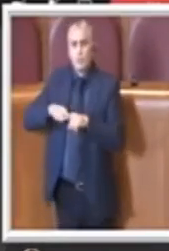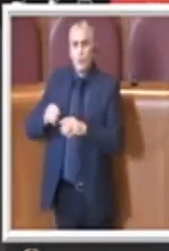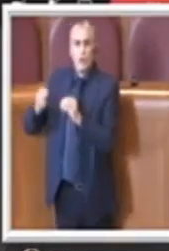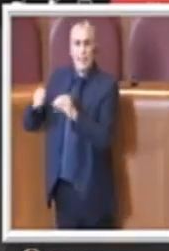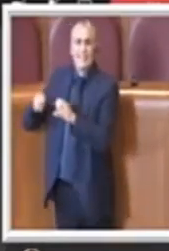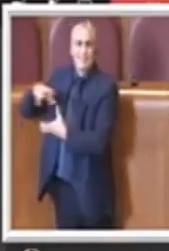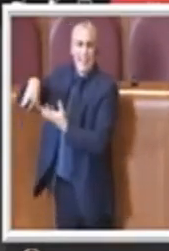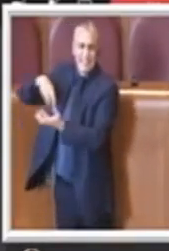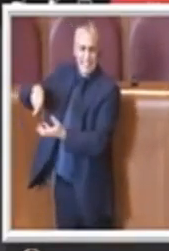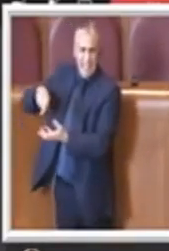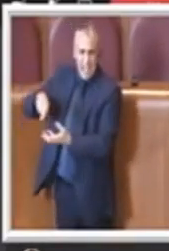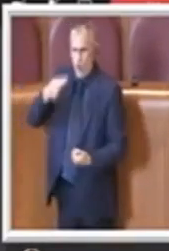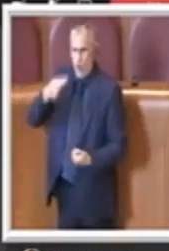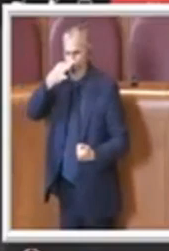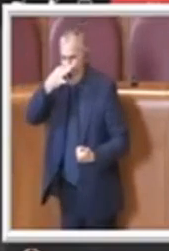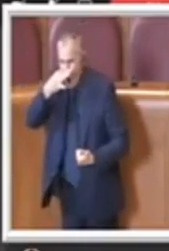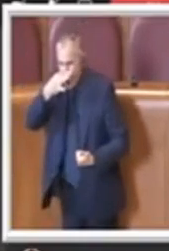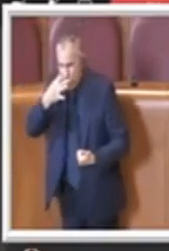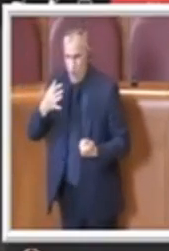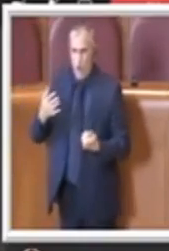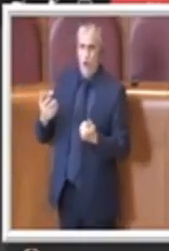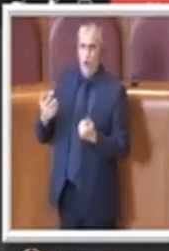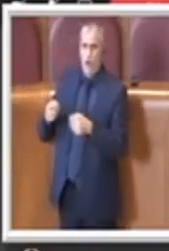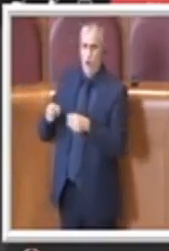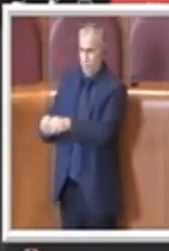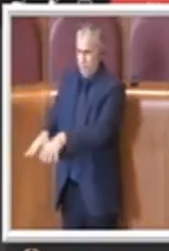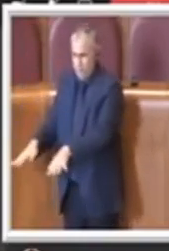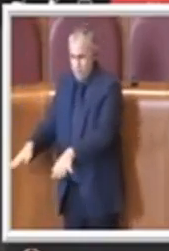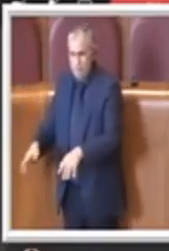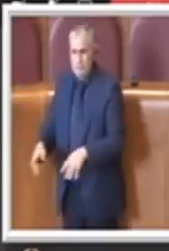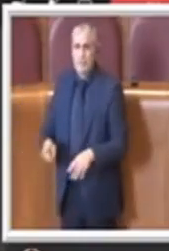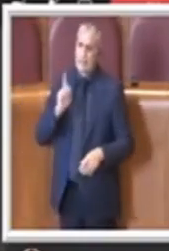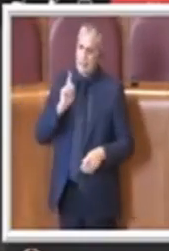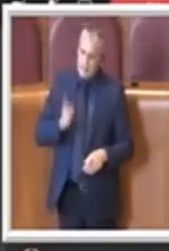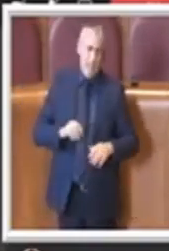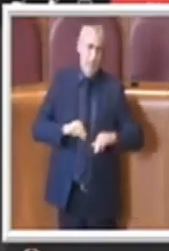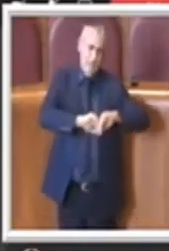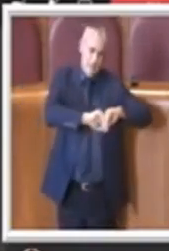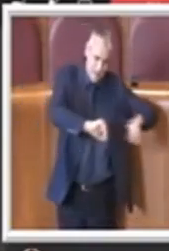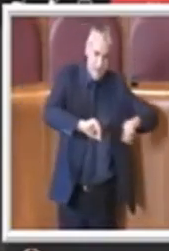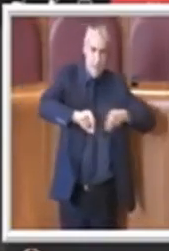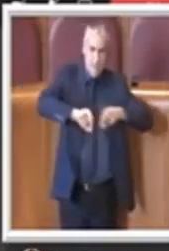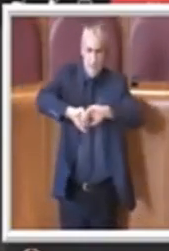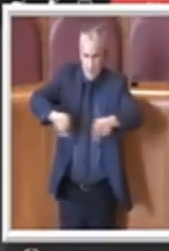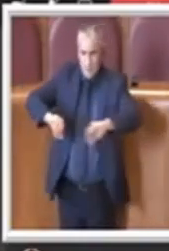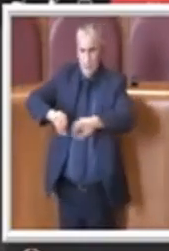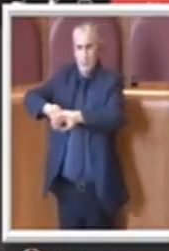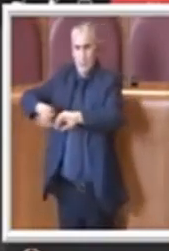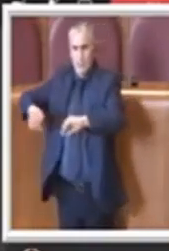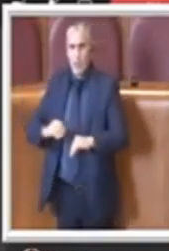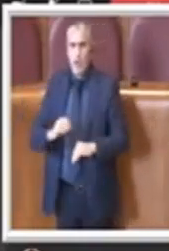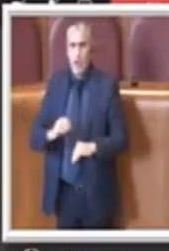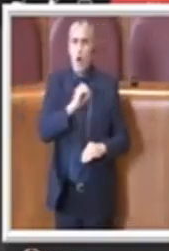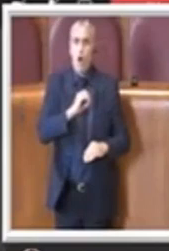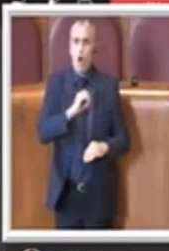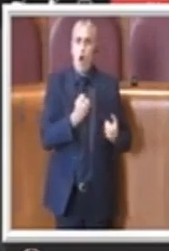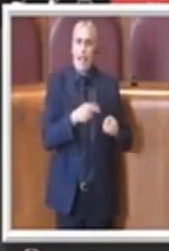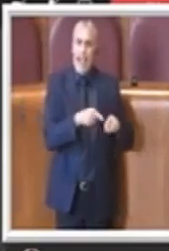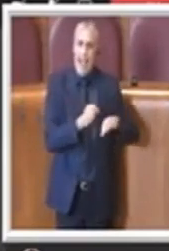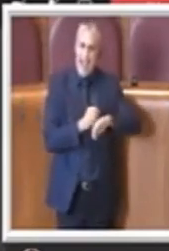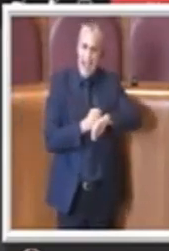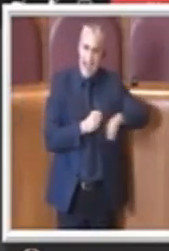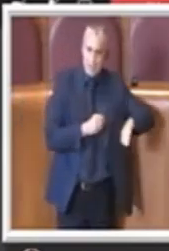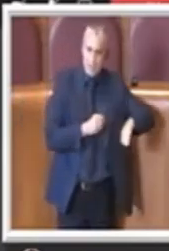percolato genera tutta una serie di problemi per cui puntare alla soluzione della separazione dell'organico da